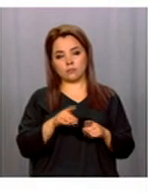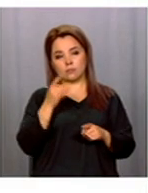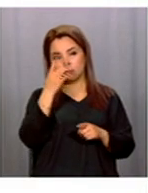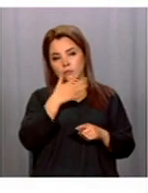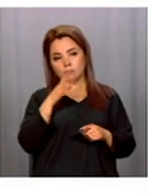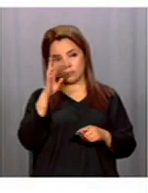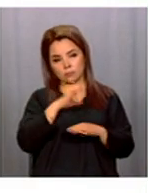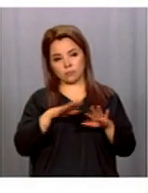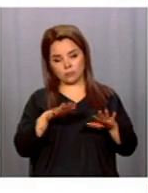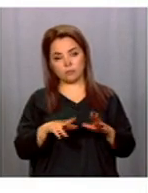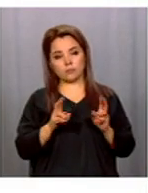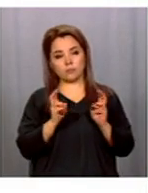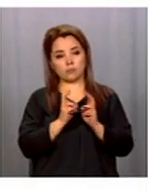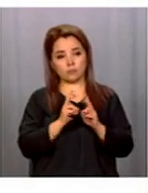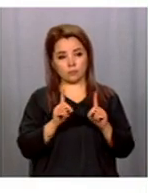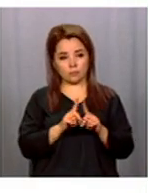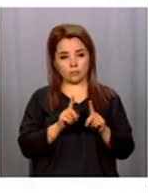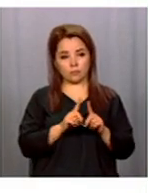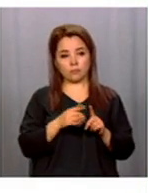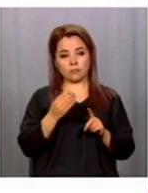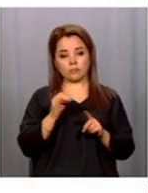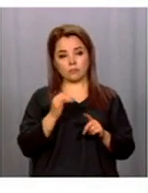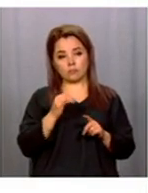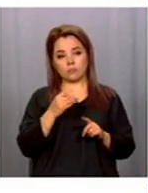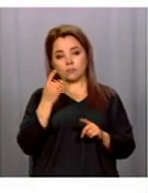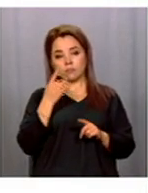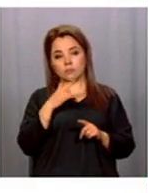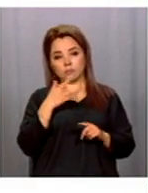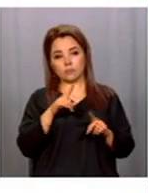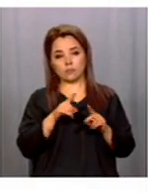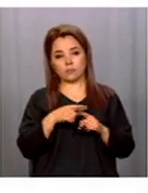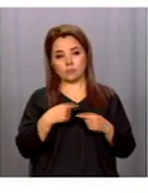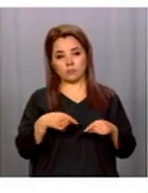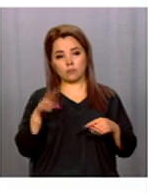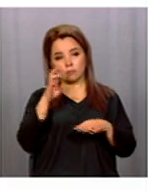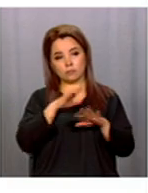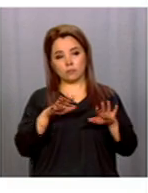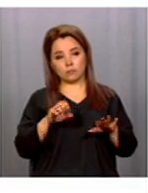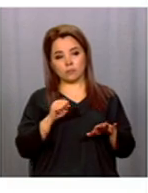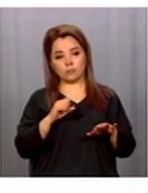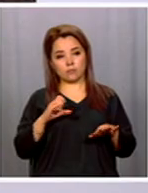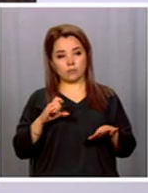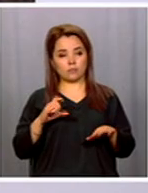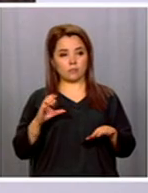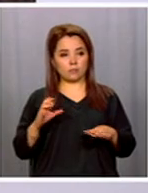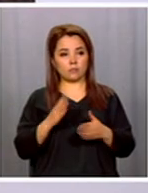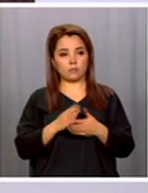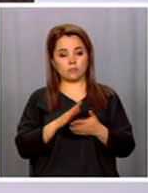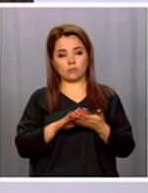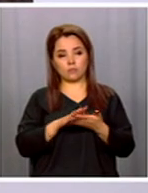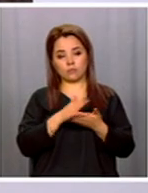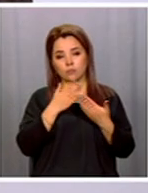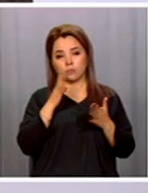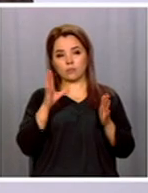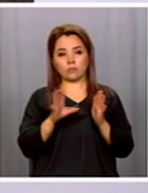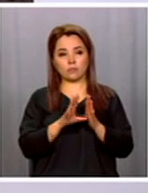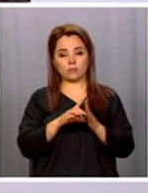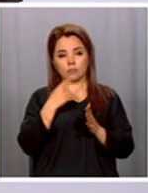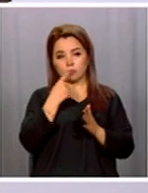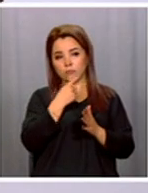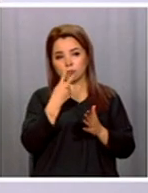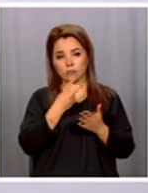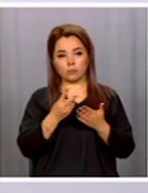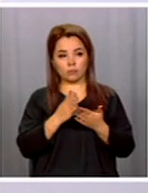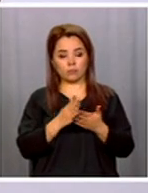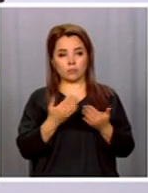елдерінде, Австралияда және Оңтүстік Американың кейбір мемлекеттерінде АЭС мүлдем жоқ. Жалпы энергия көздерін алудың тағы да бір